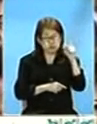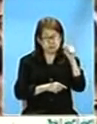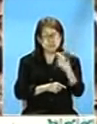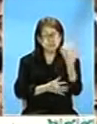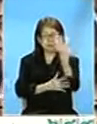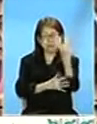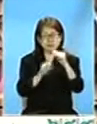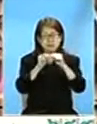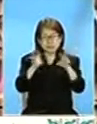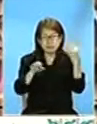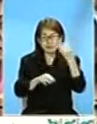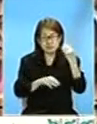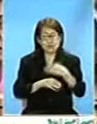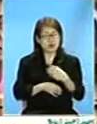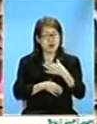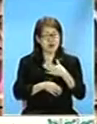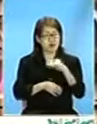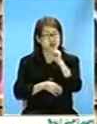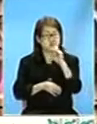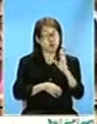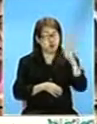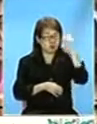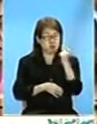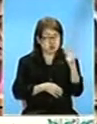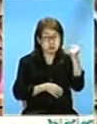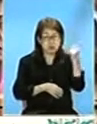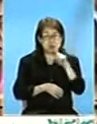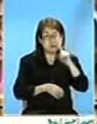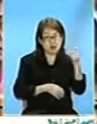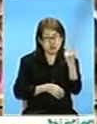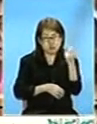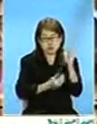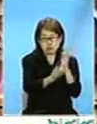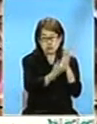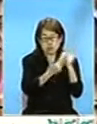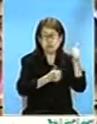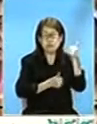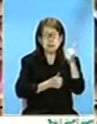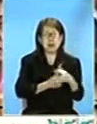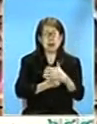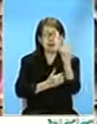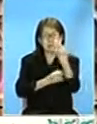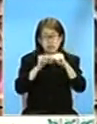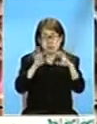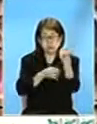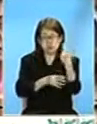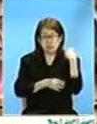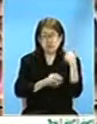ทอดสวตั้งกระทู้สดได้ไหมครับไม่ได้และทีวีก็ไม่ถ่ายทอดและถ